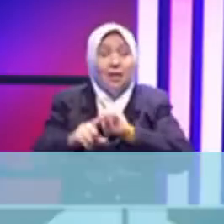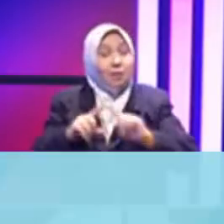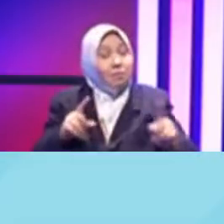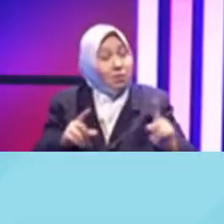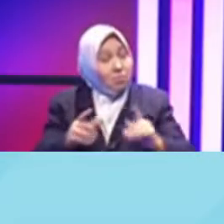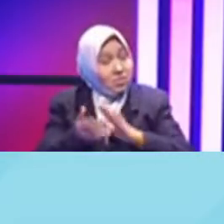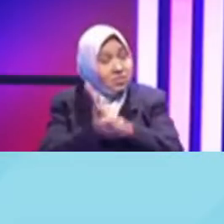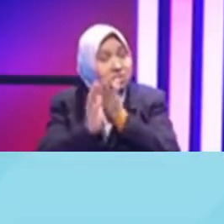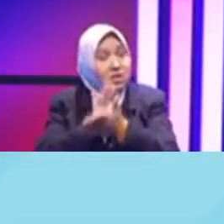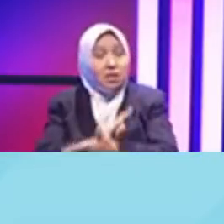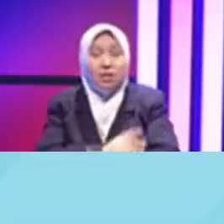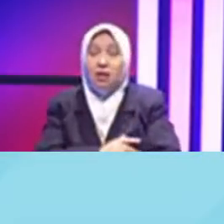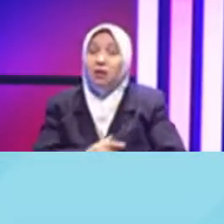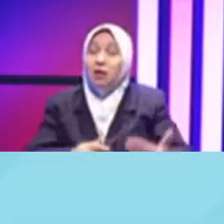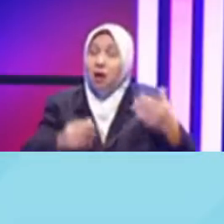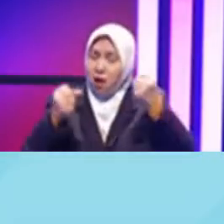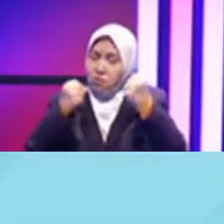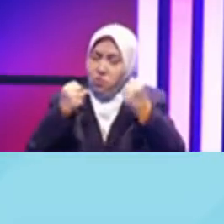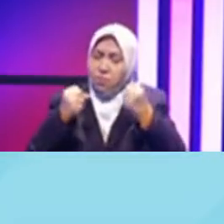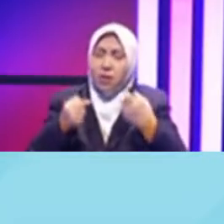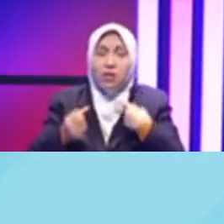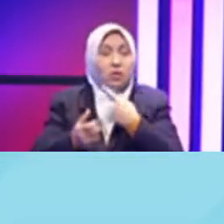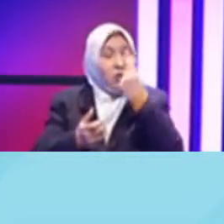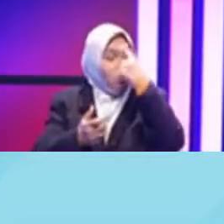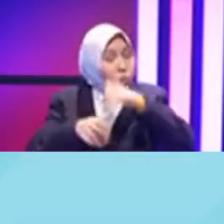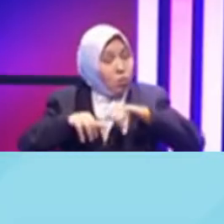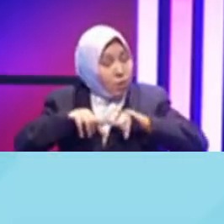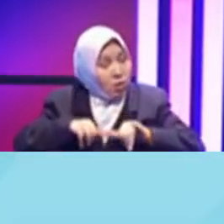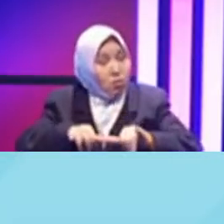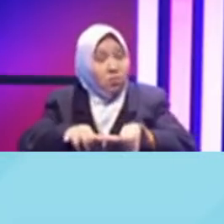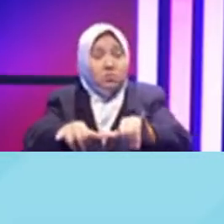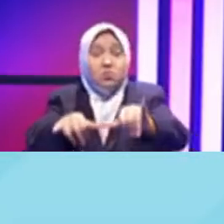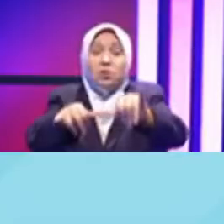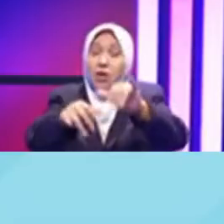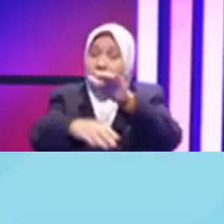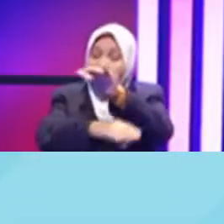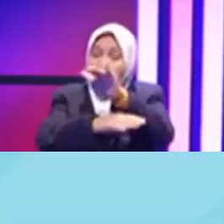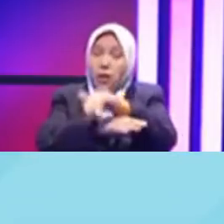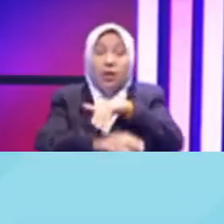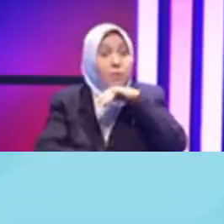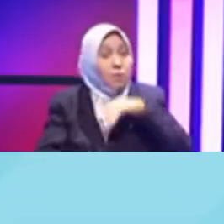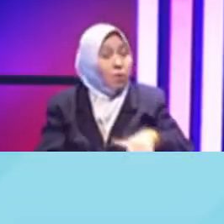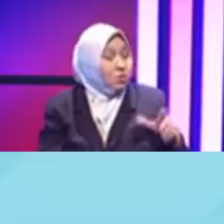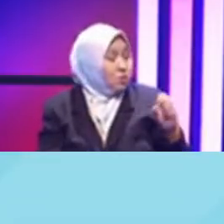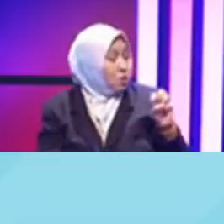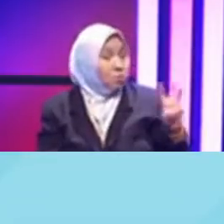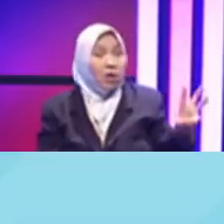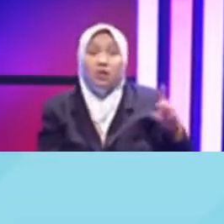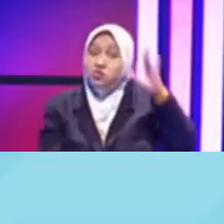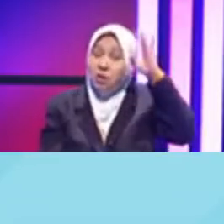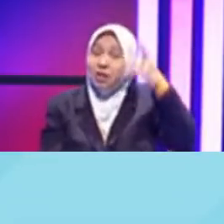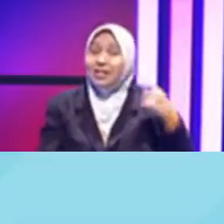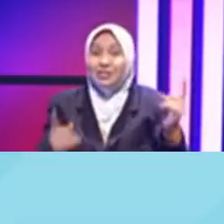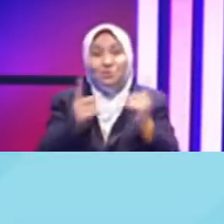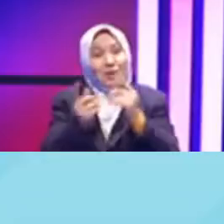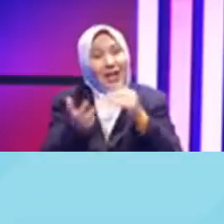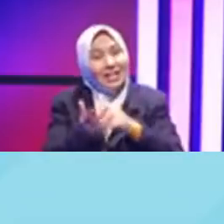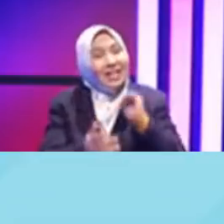mata rantai keazaman kita meneruskan perjuangan Nabi Muhammad sallallahu alaihi wasallam. Insya-Allah kita bertemu lagi